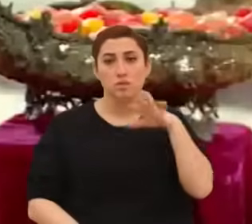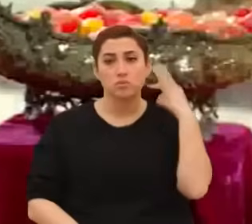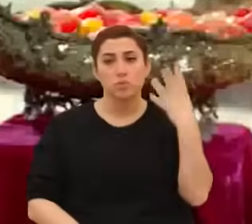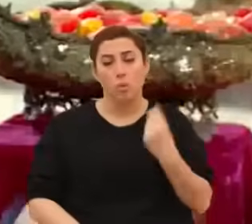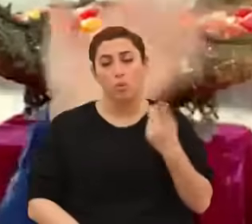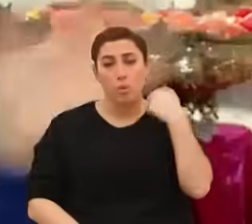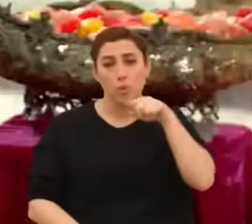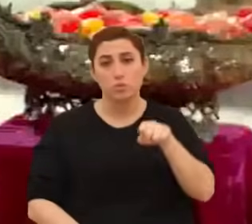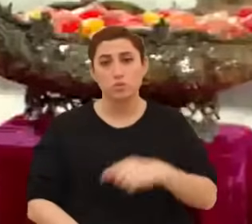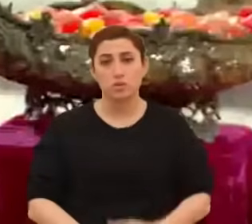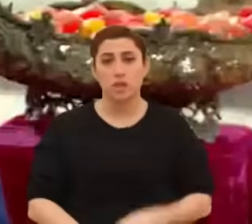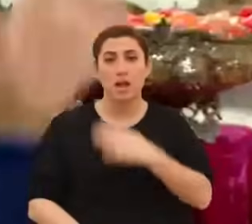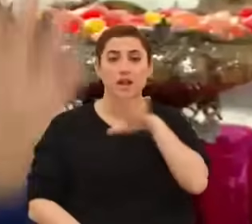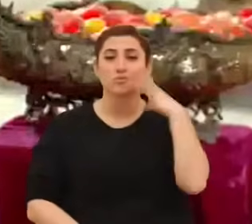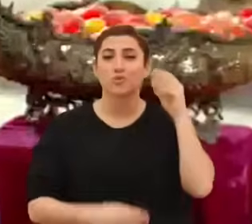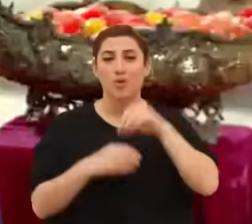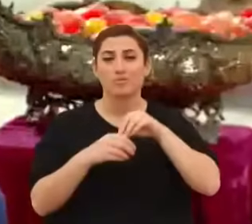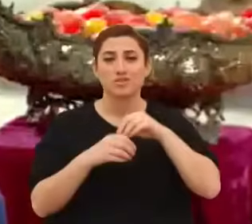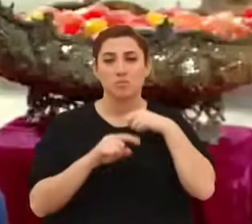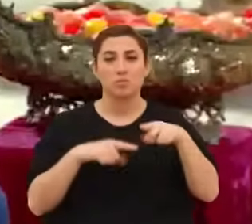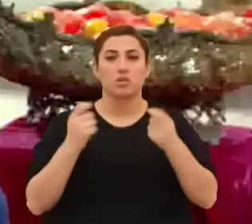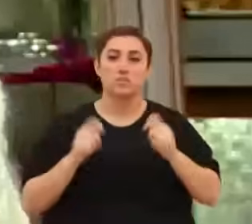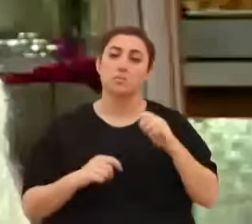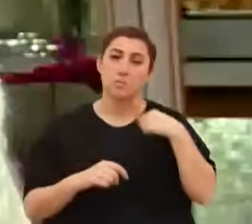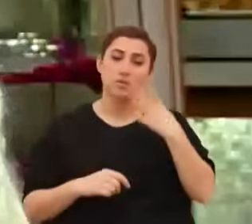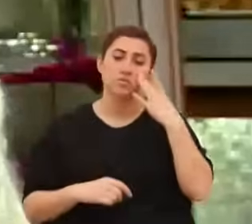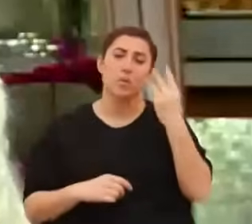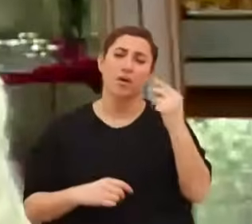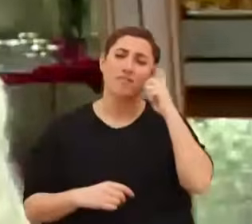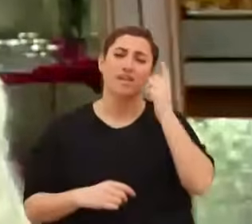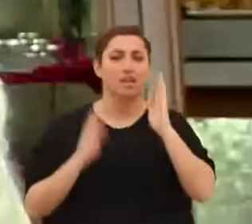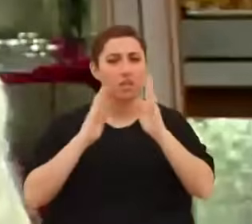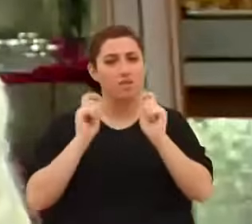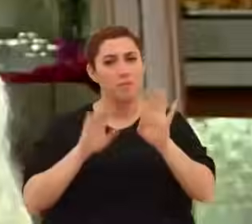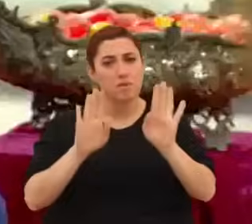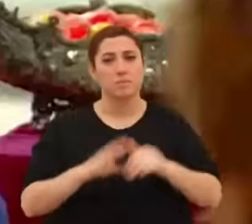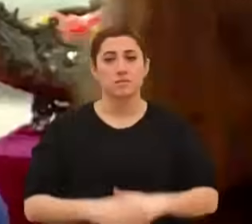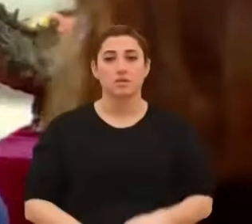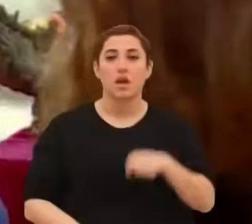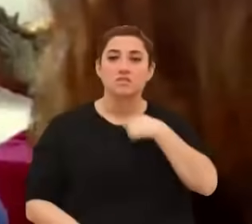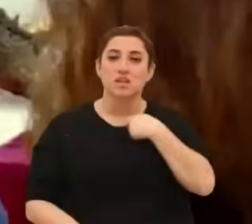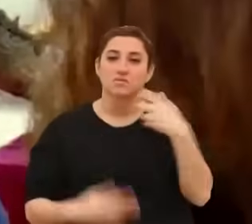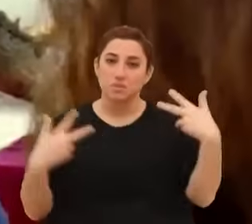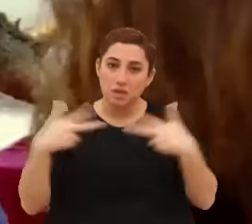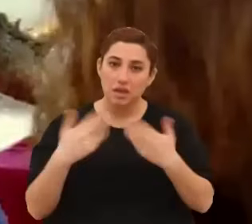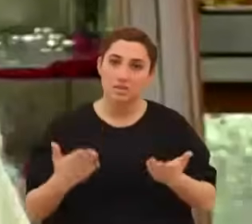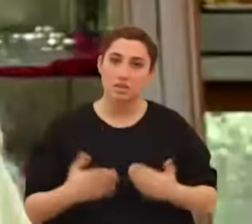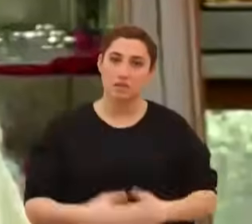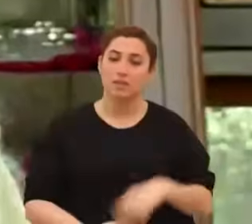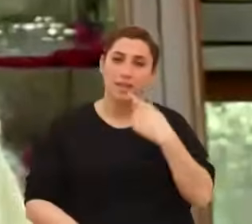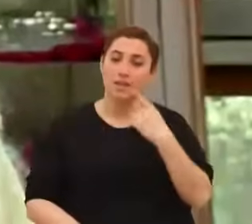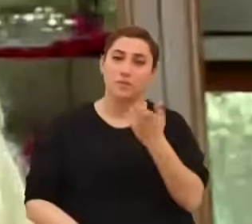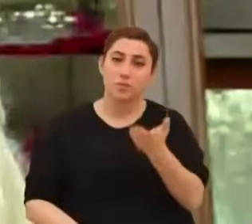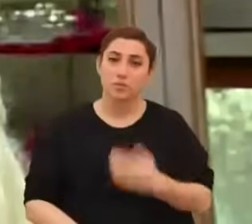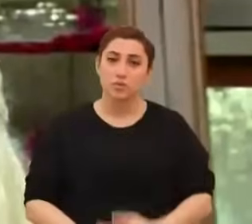mutlu olur yani. O yüzden herkesi mutlu etmek için ben böyle yapacağım yani. Bence de çok çok iyi fikir. Devam et Nazlıcığım. Ya saçmalamayı keser misin sen? Ne